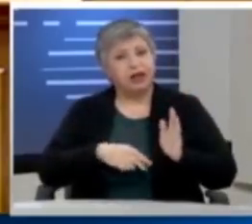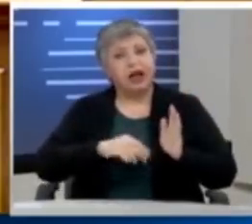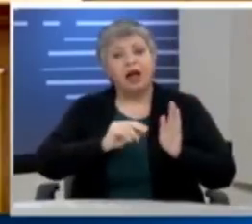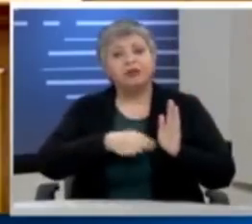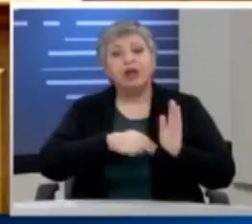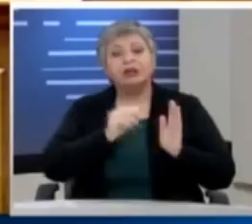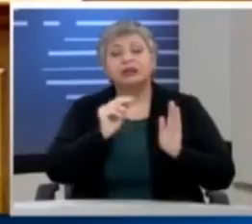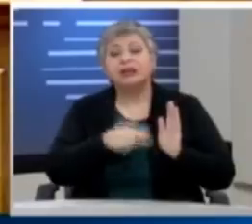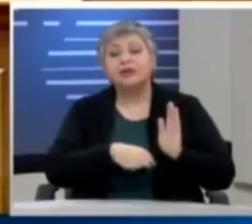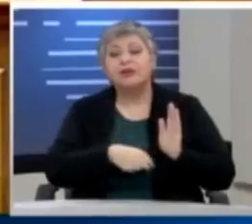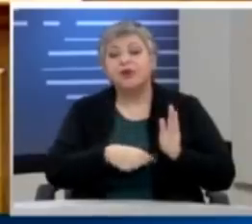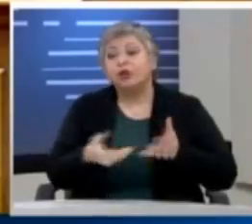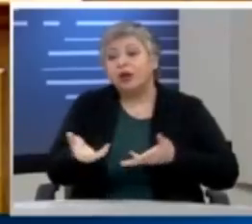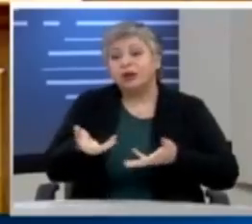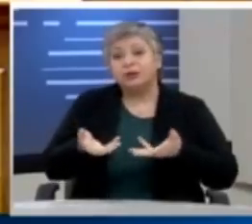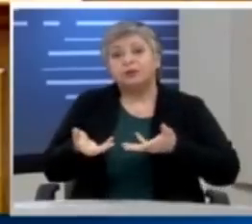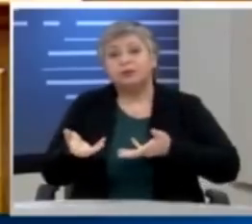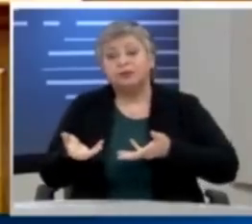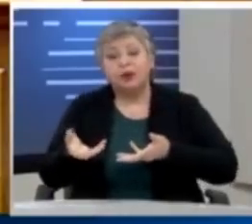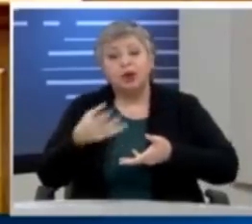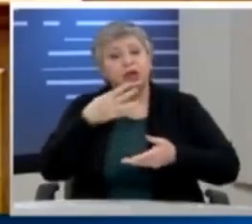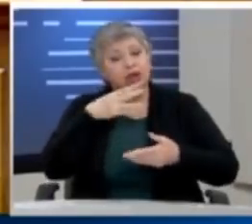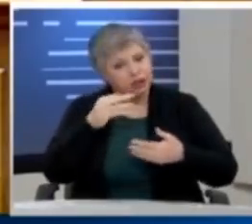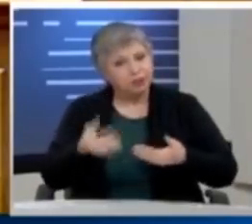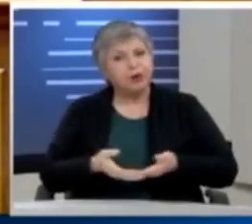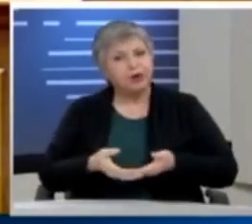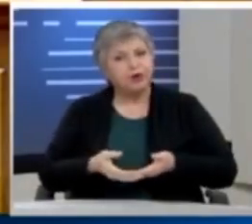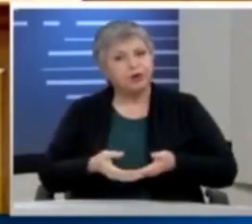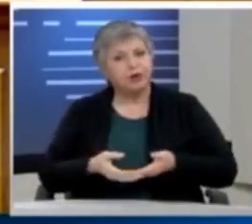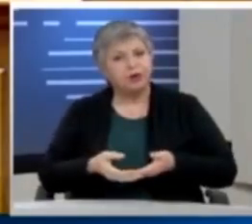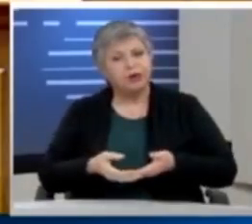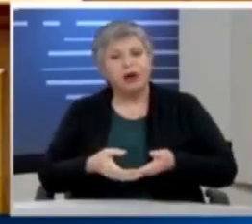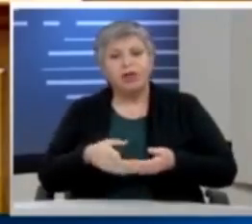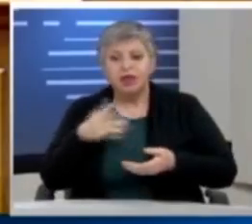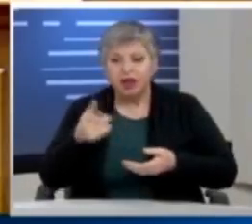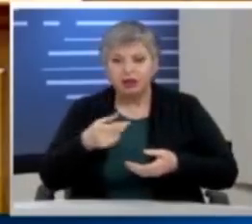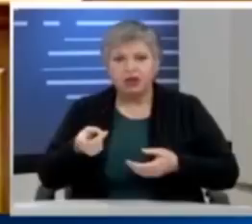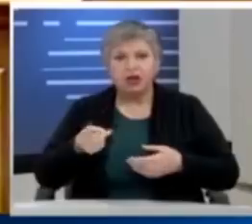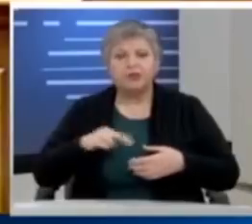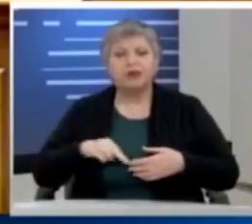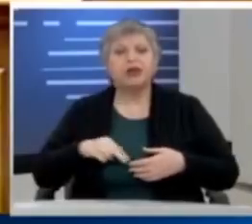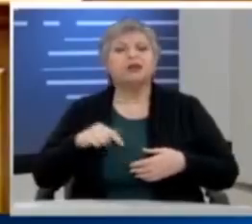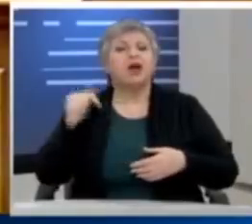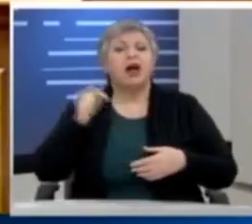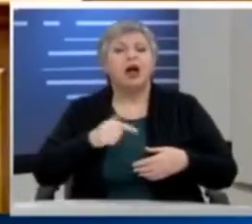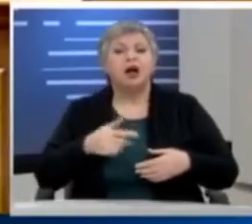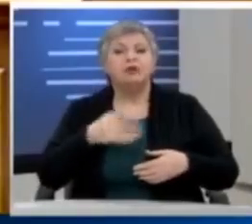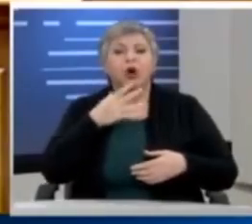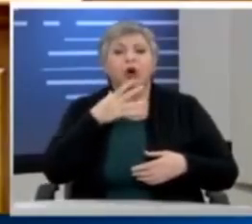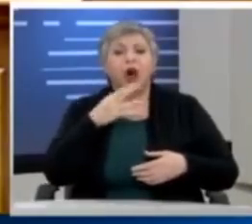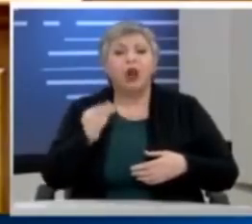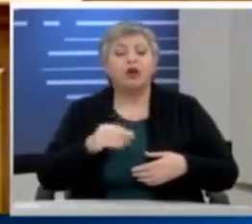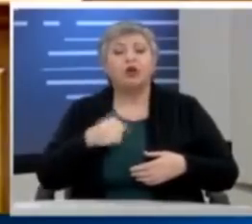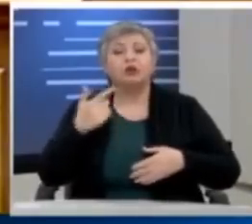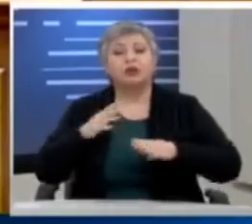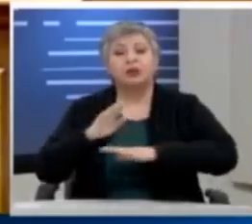ποιο στόχο? Και εσείς απαντάτε με τα λόγια και τις πράξεις σας βεβαίως ξεκάθαρα. Συμφωνία και συμβιβασμοί για τον